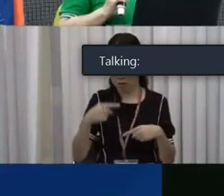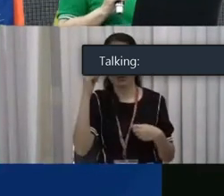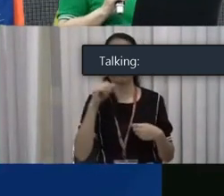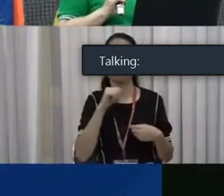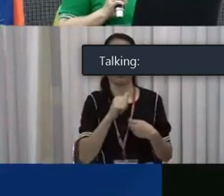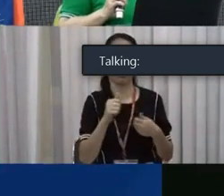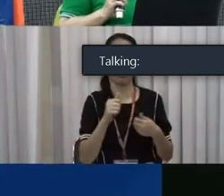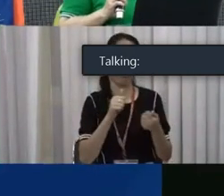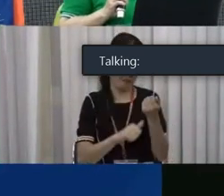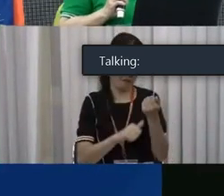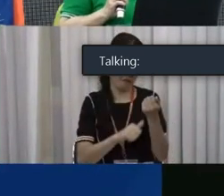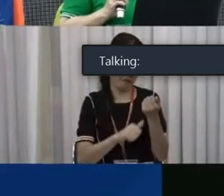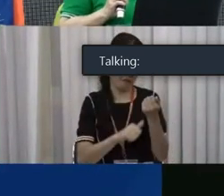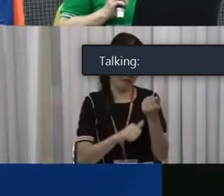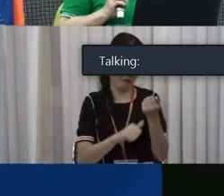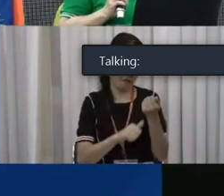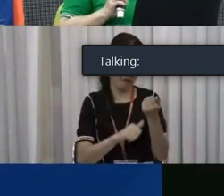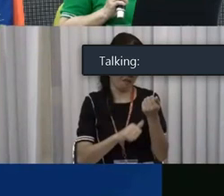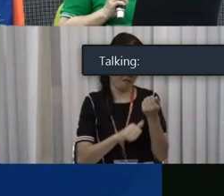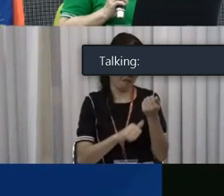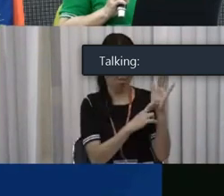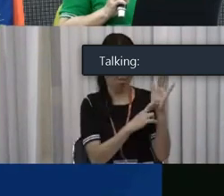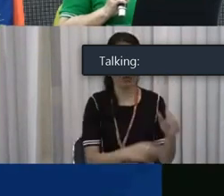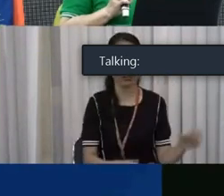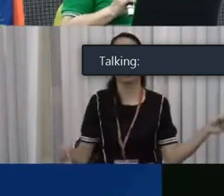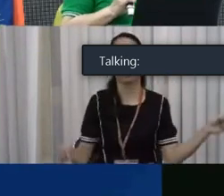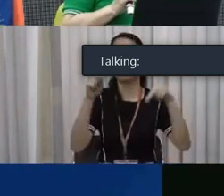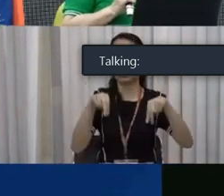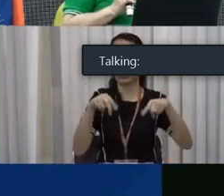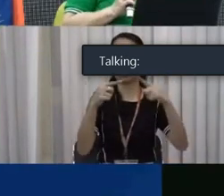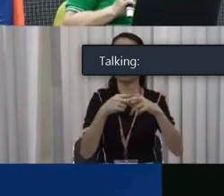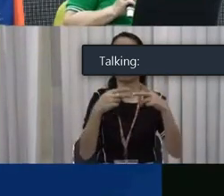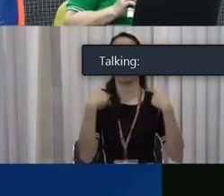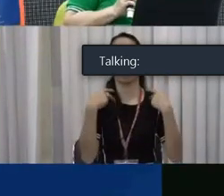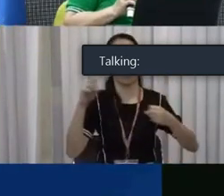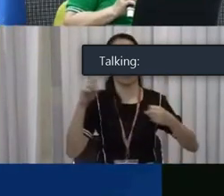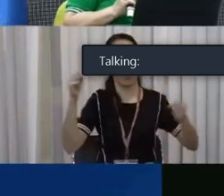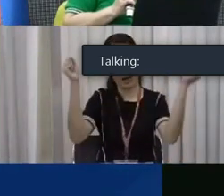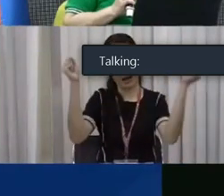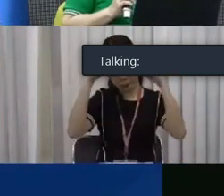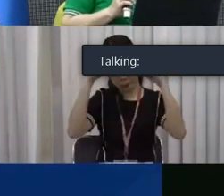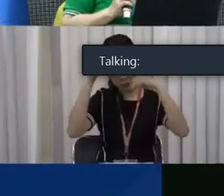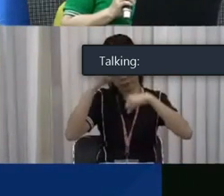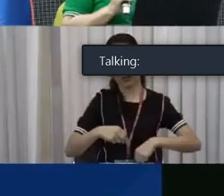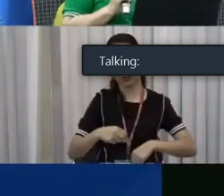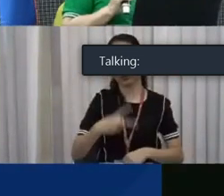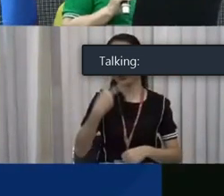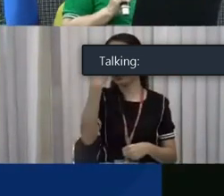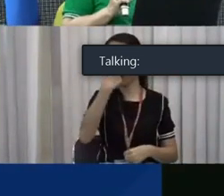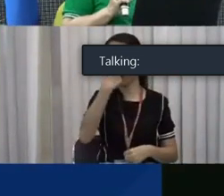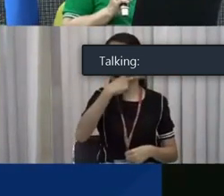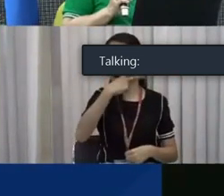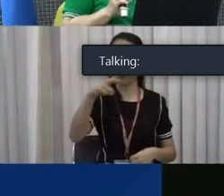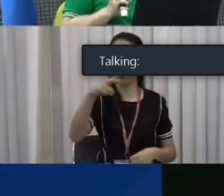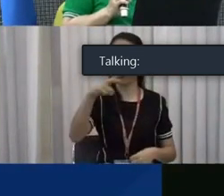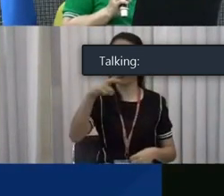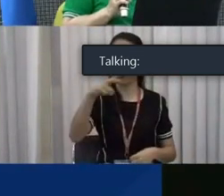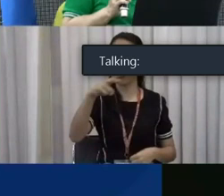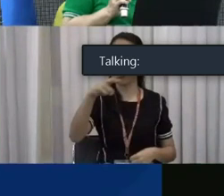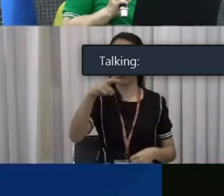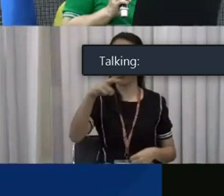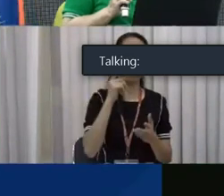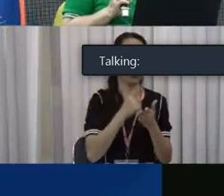nimo gi-implement. Oh, so, din ha, mauna, agreement na nila. Look into the welfare